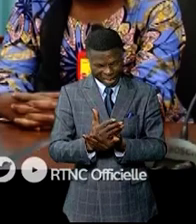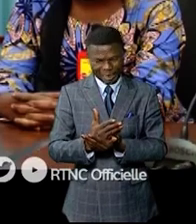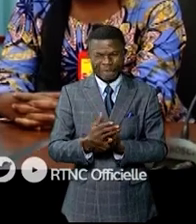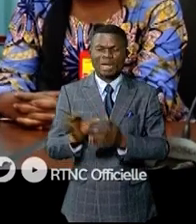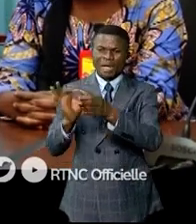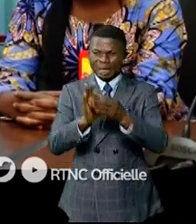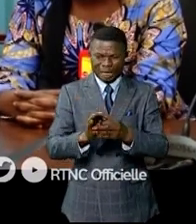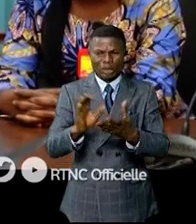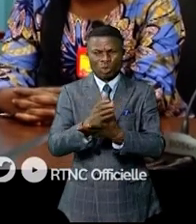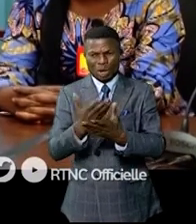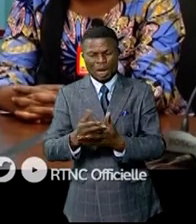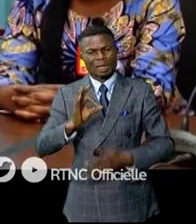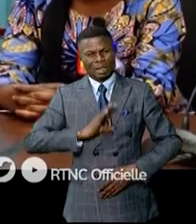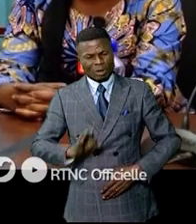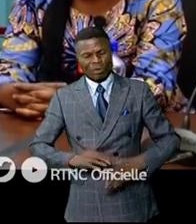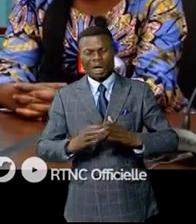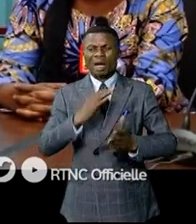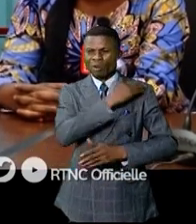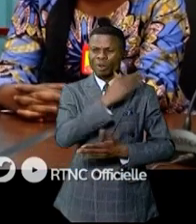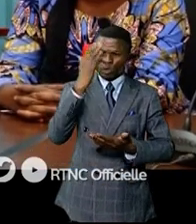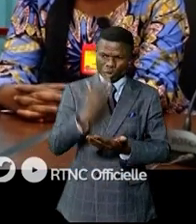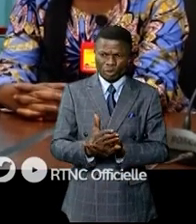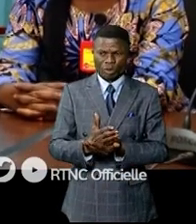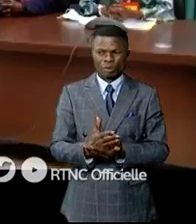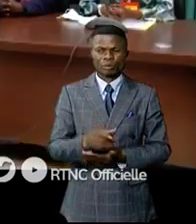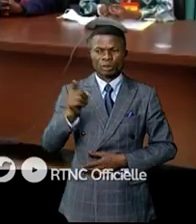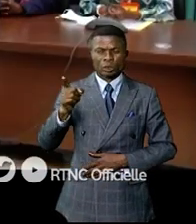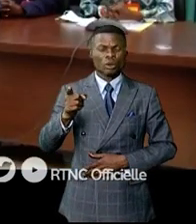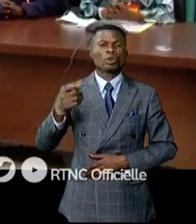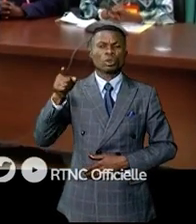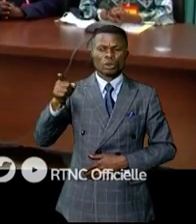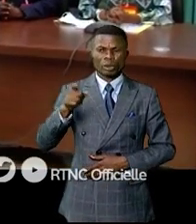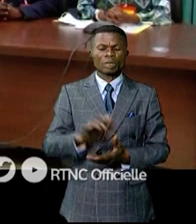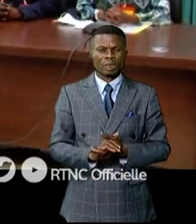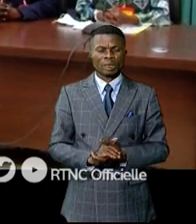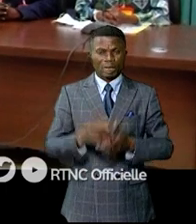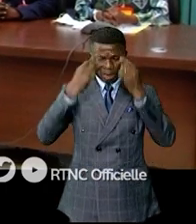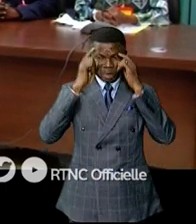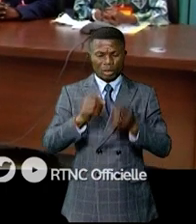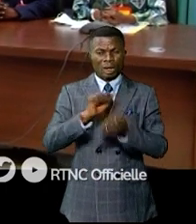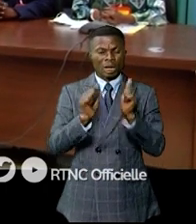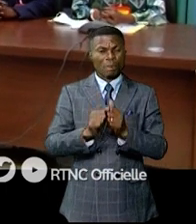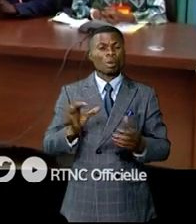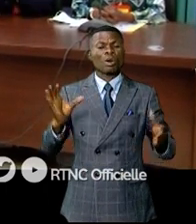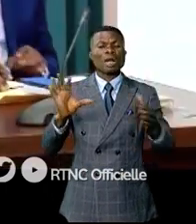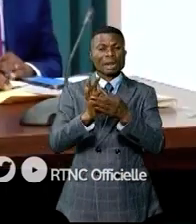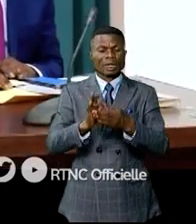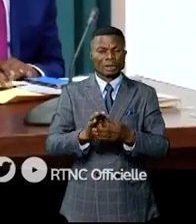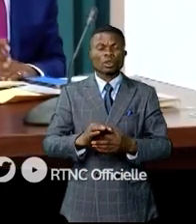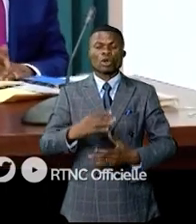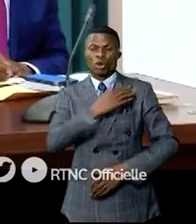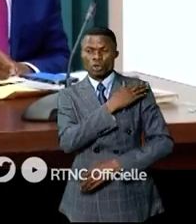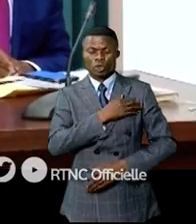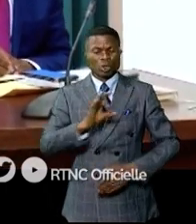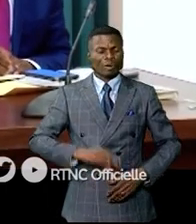cohabitation. Reçu en tant que personnalité politique, Jean-Bertrand Ewanga conjugue désormais au passé la coalition FCC-CACH